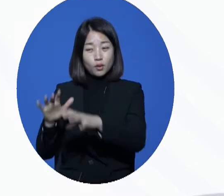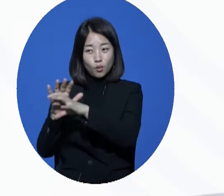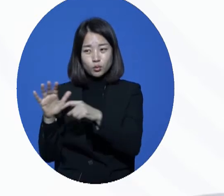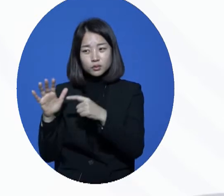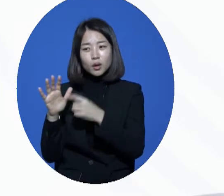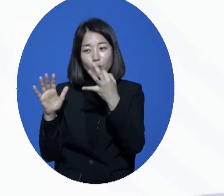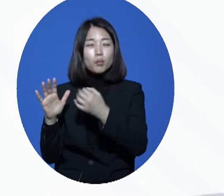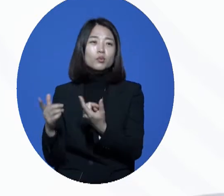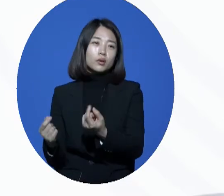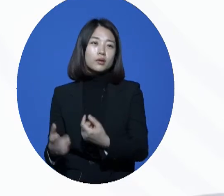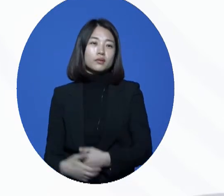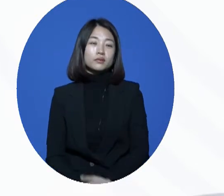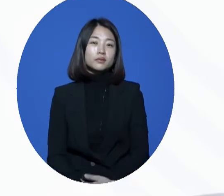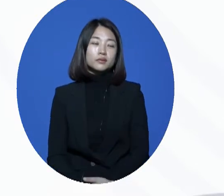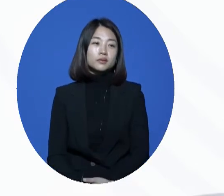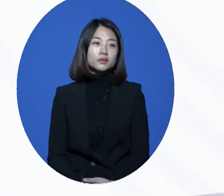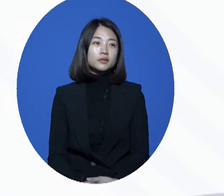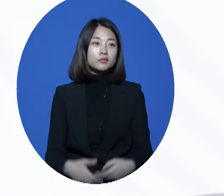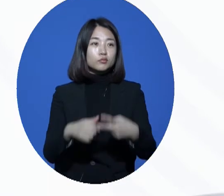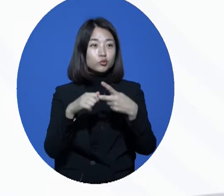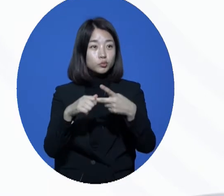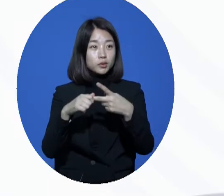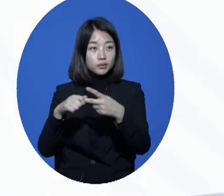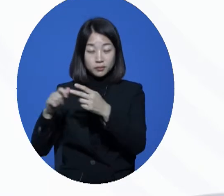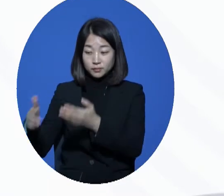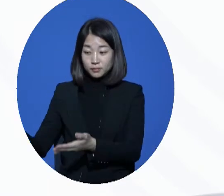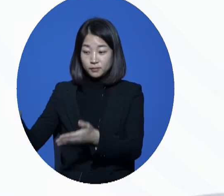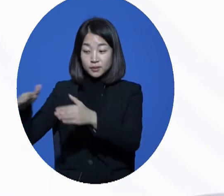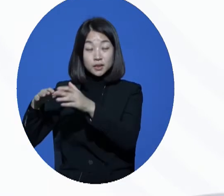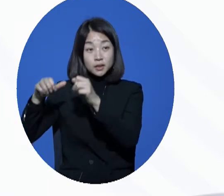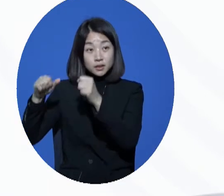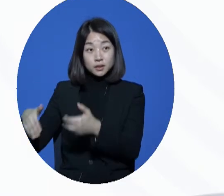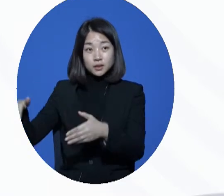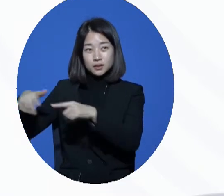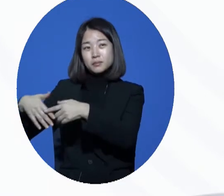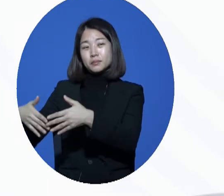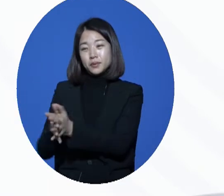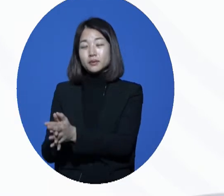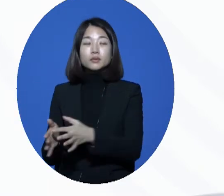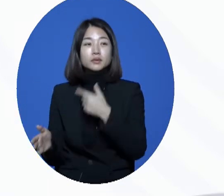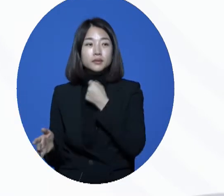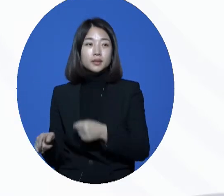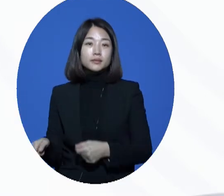증명하지 않았나 싶습니다. 두 번째는 집단 수용시설은 폐쇄되어야 됩니다.